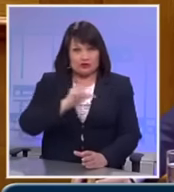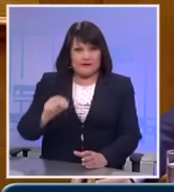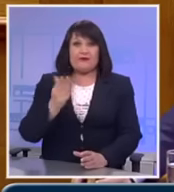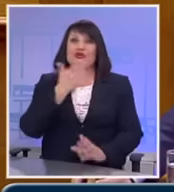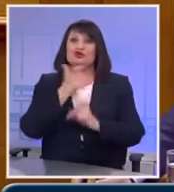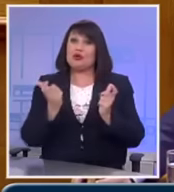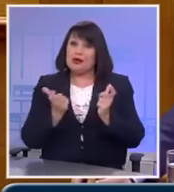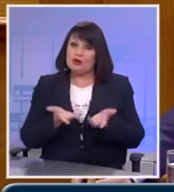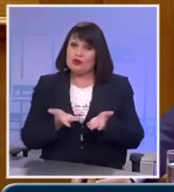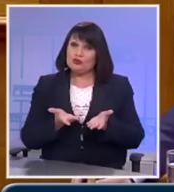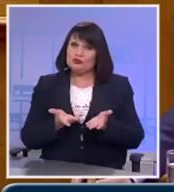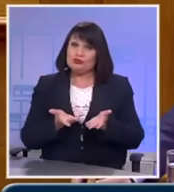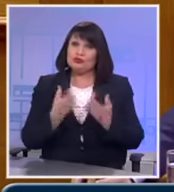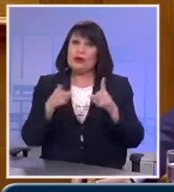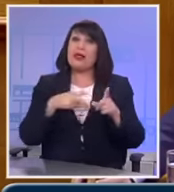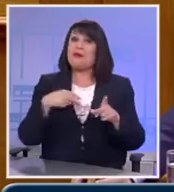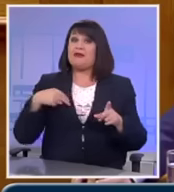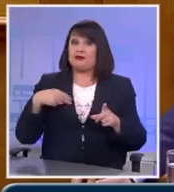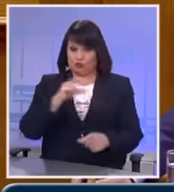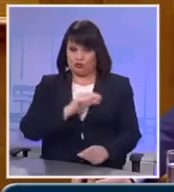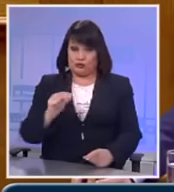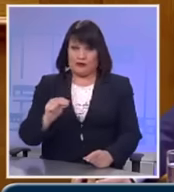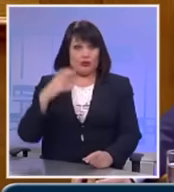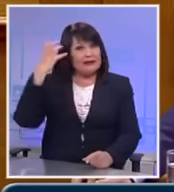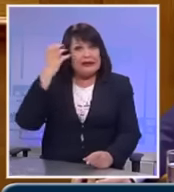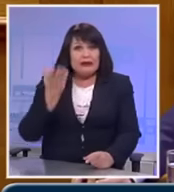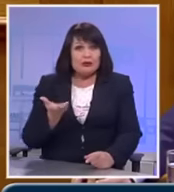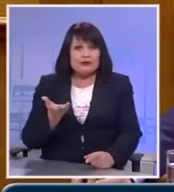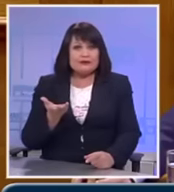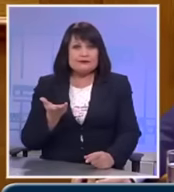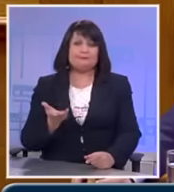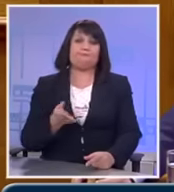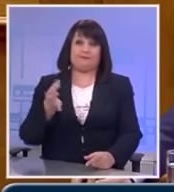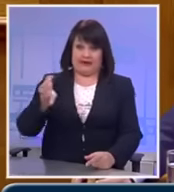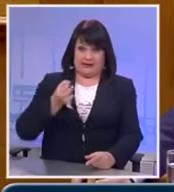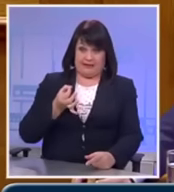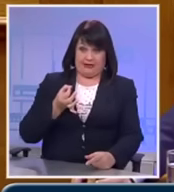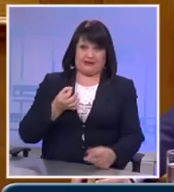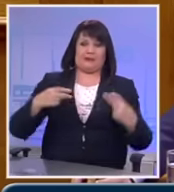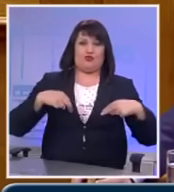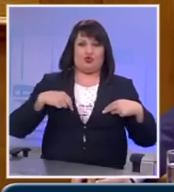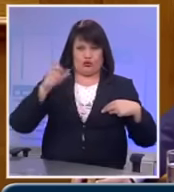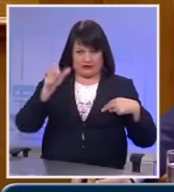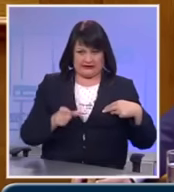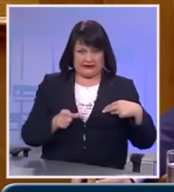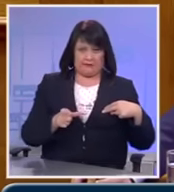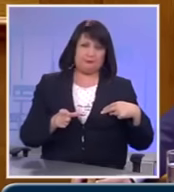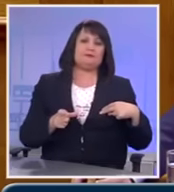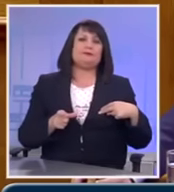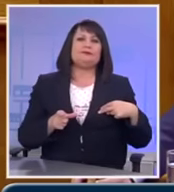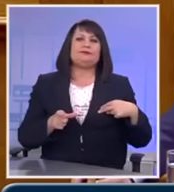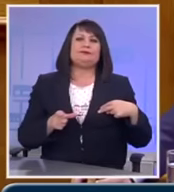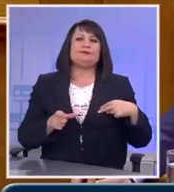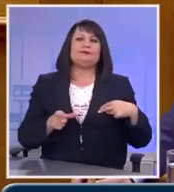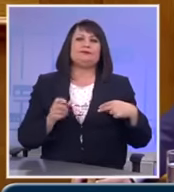σχολεία στους εκπαιδευτικούς διότι αυτό το οποίο εσείς φέρατε ως υπουργός δεν ήταν